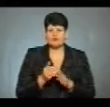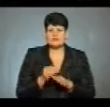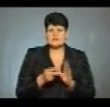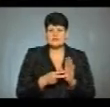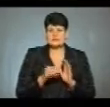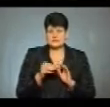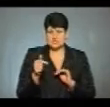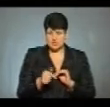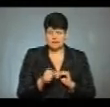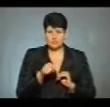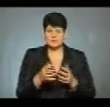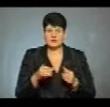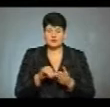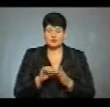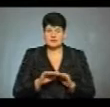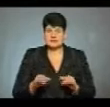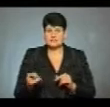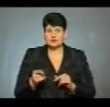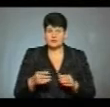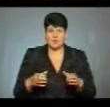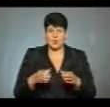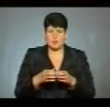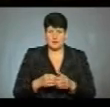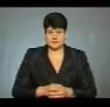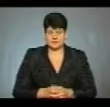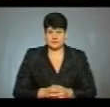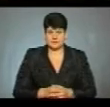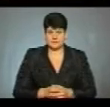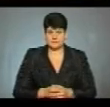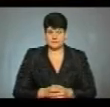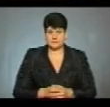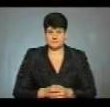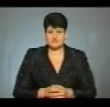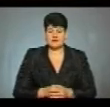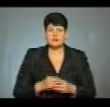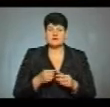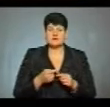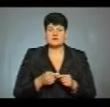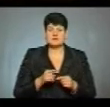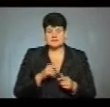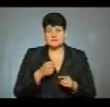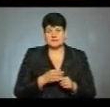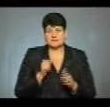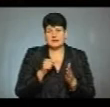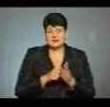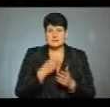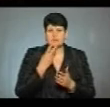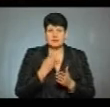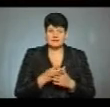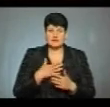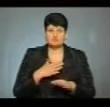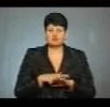гривень. Цьогоріч у ній взяли участь діти з Тернопільської громади. Мета цього заходу – показати, що в нашому